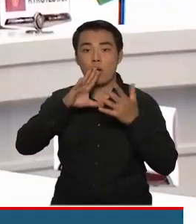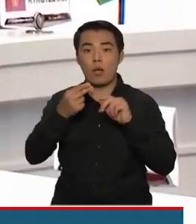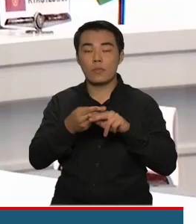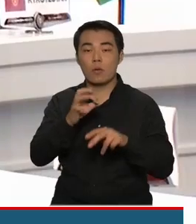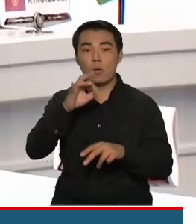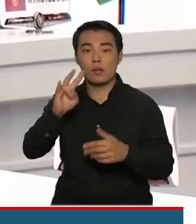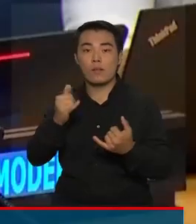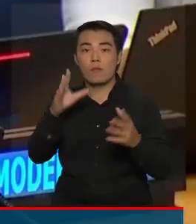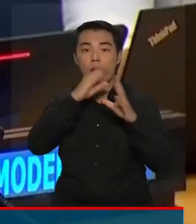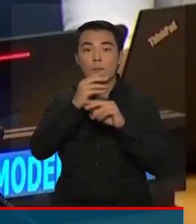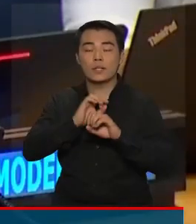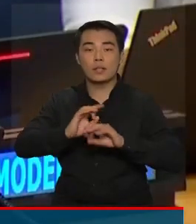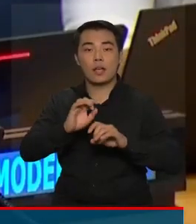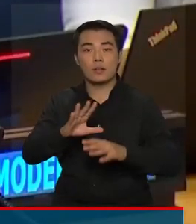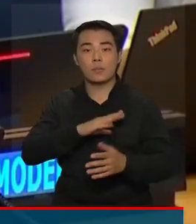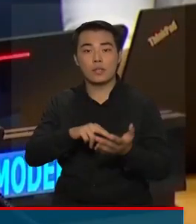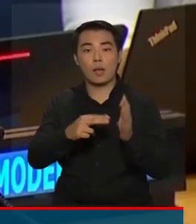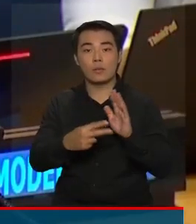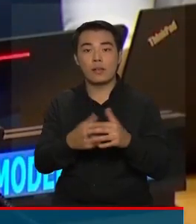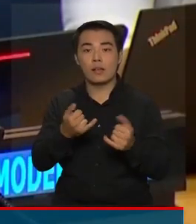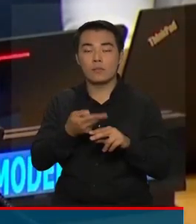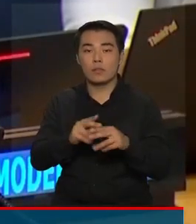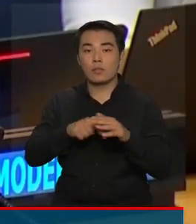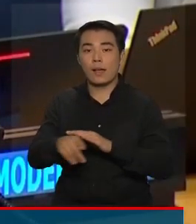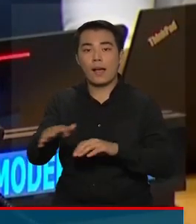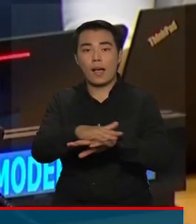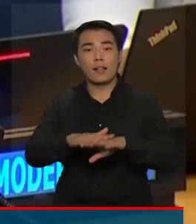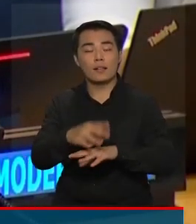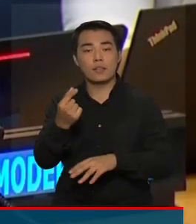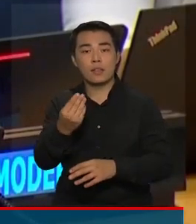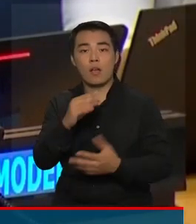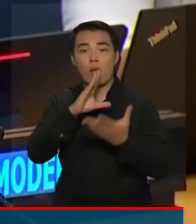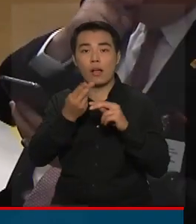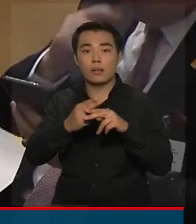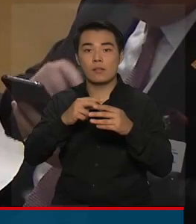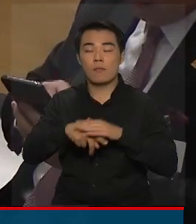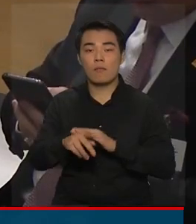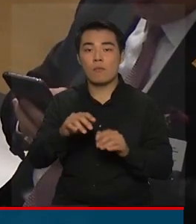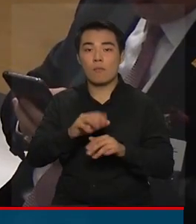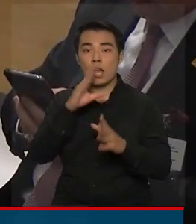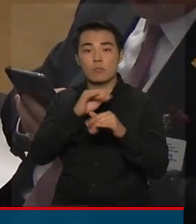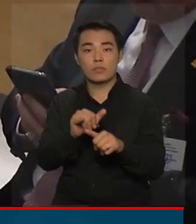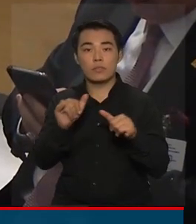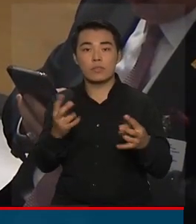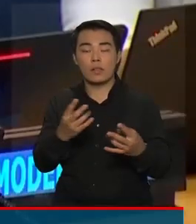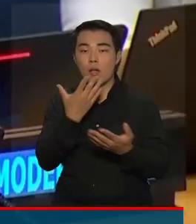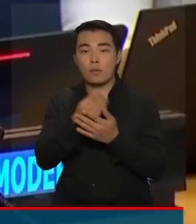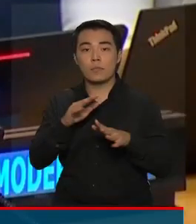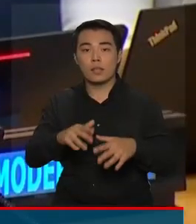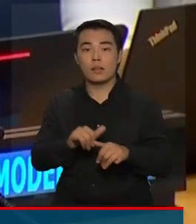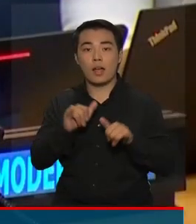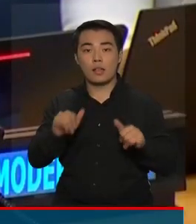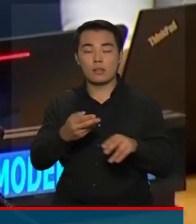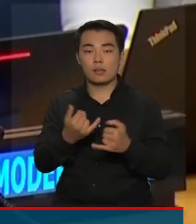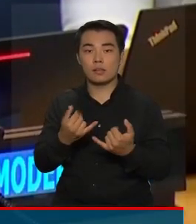біртұтас қағидаларын нығайтуға бағытталған. Бұл ретте халықаралық қаржы жүйесіне тың серпін беру керек. Себебі орнықты дамудың мақсаттарына жету